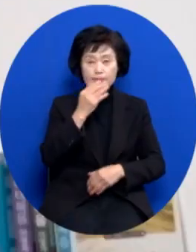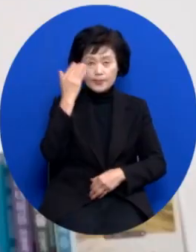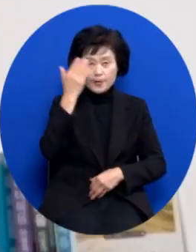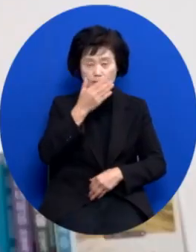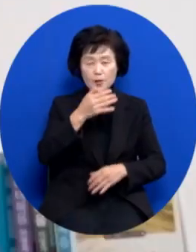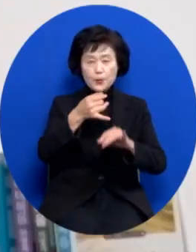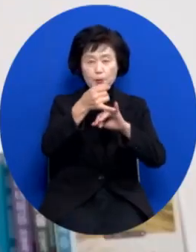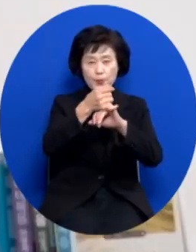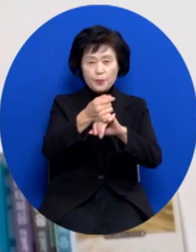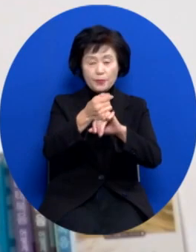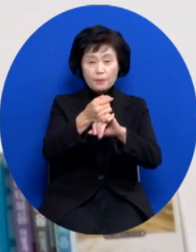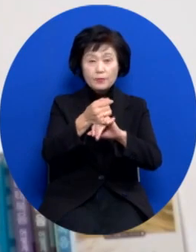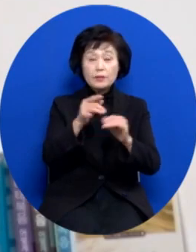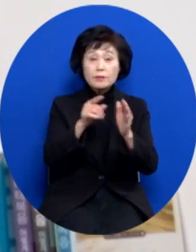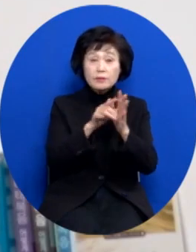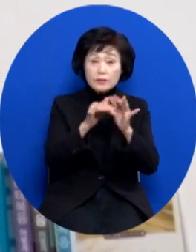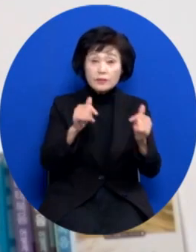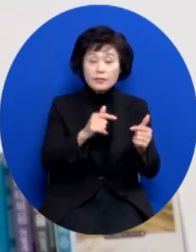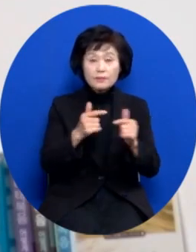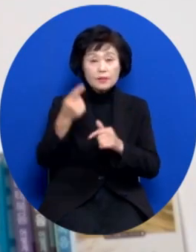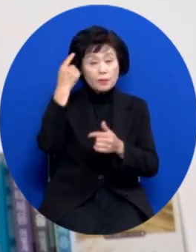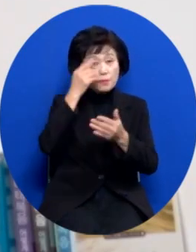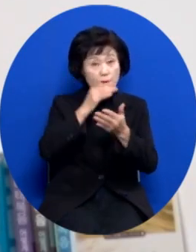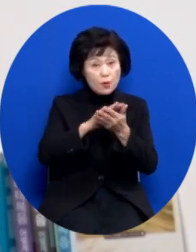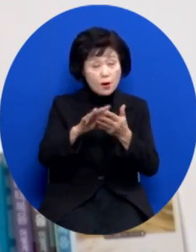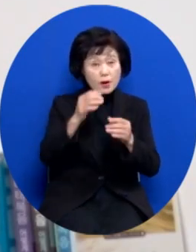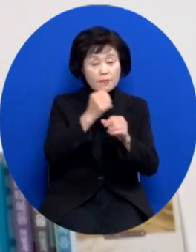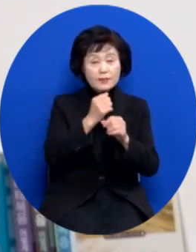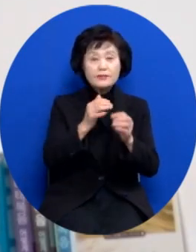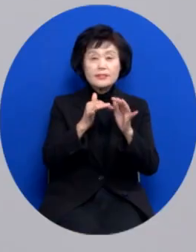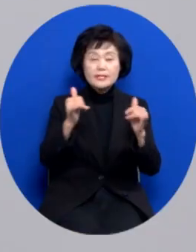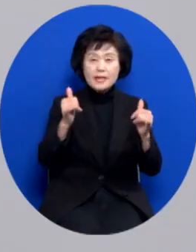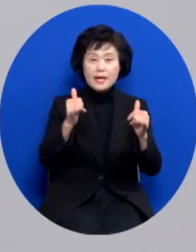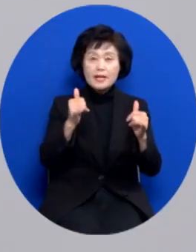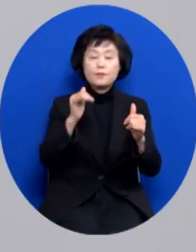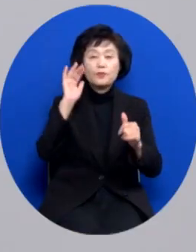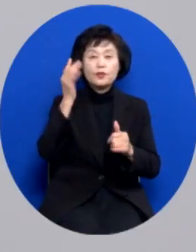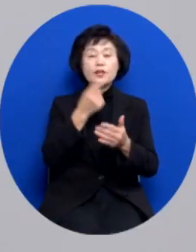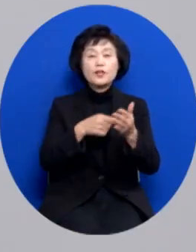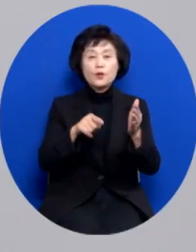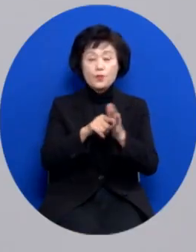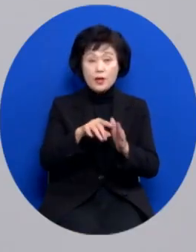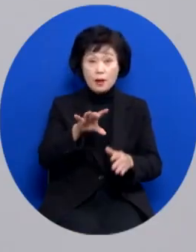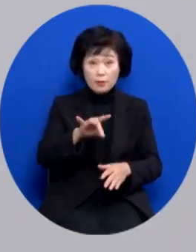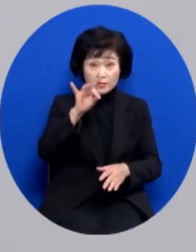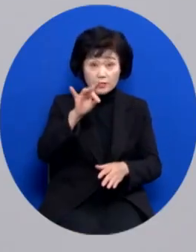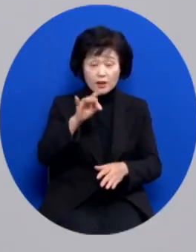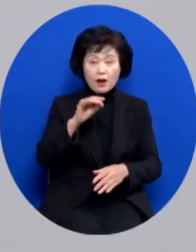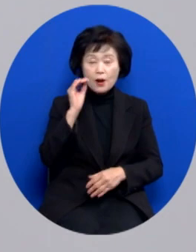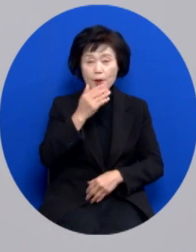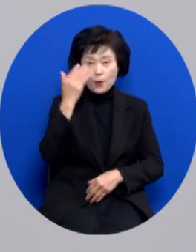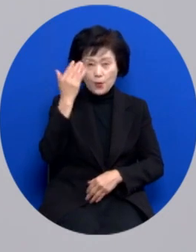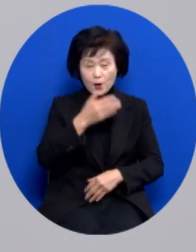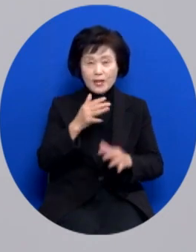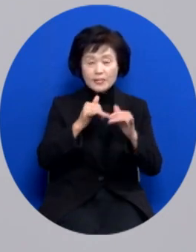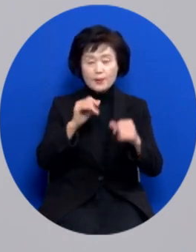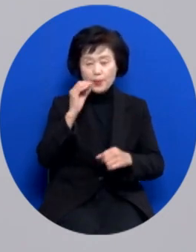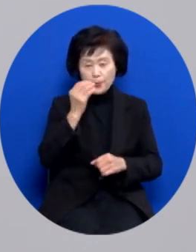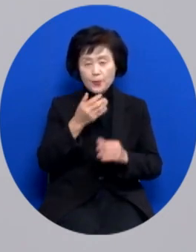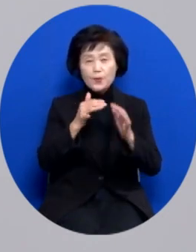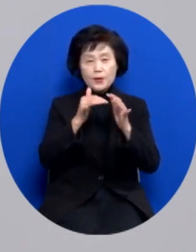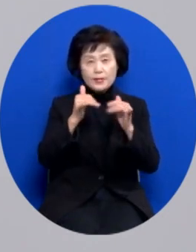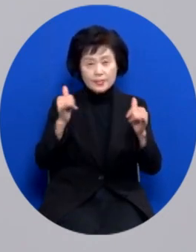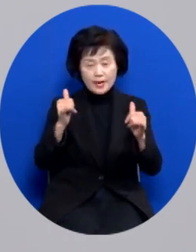필수적입니다. 신자들은 평화를 만드는 사람이 되기 위해 먼저 성결한 사람, 거룩한 사람이 되어야